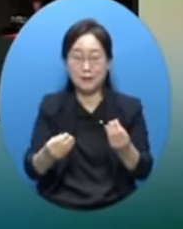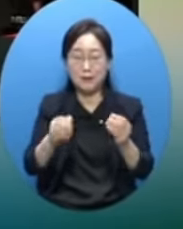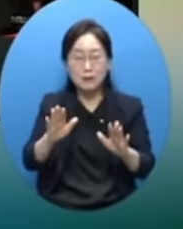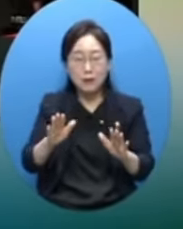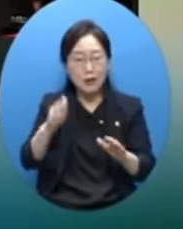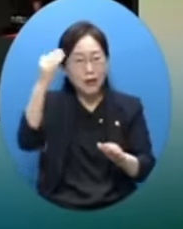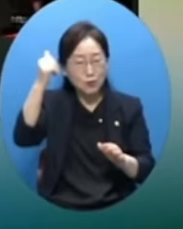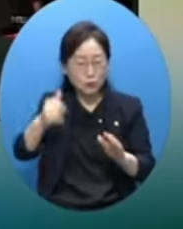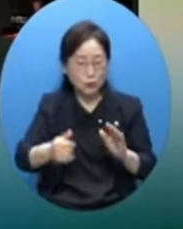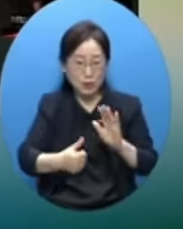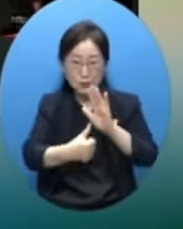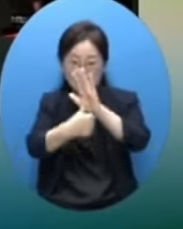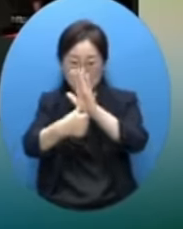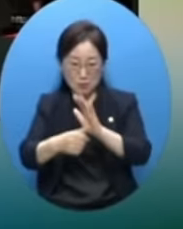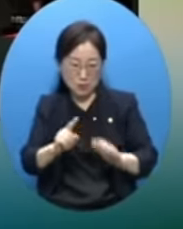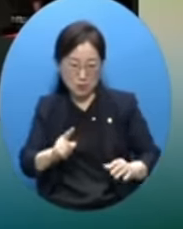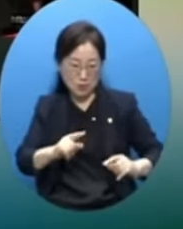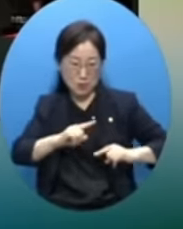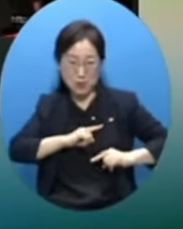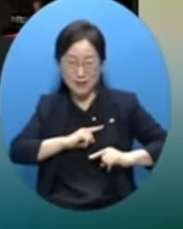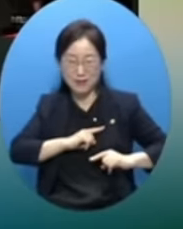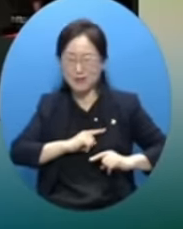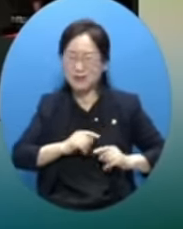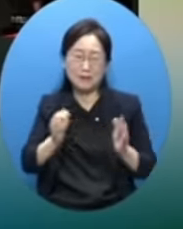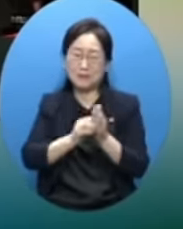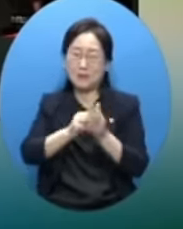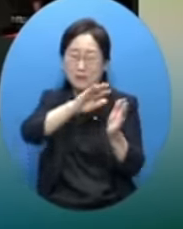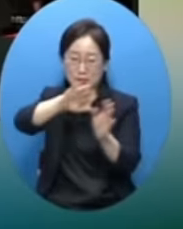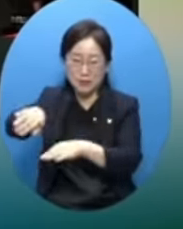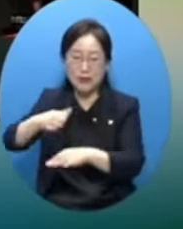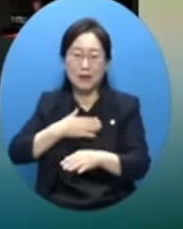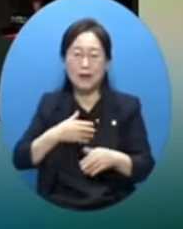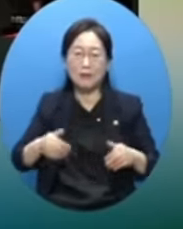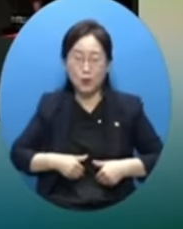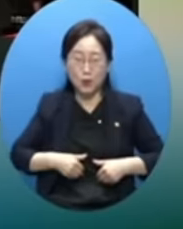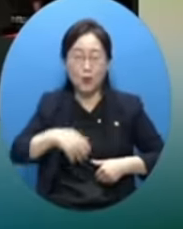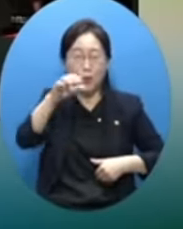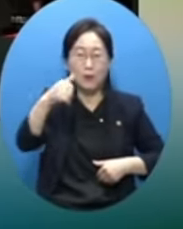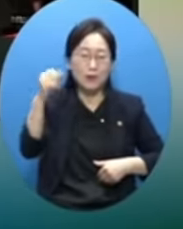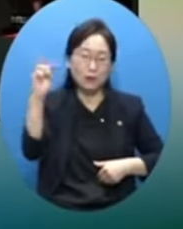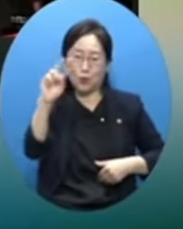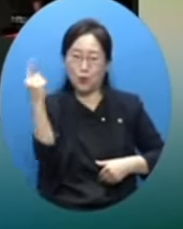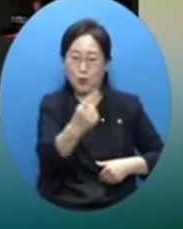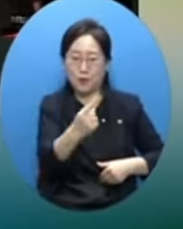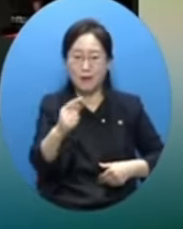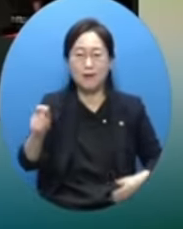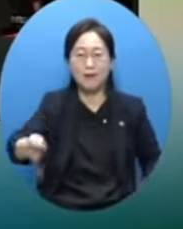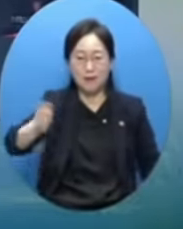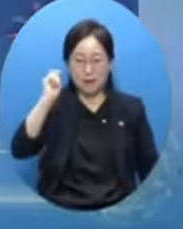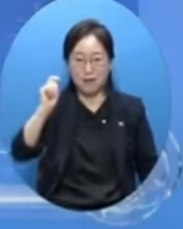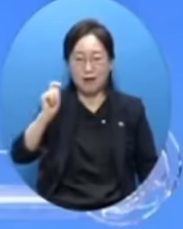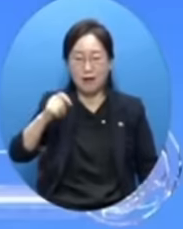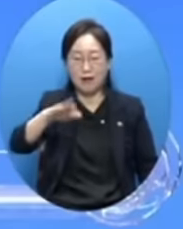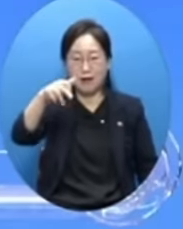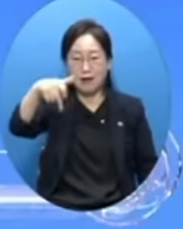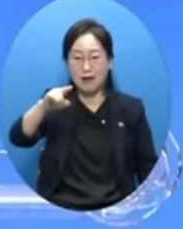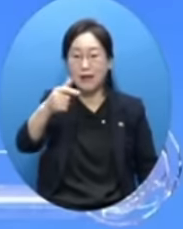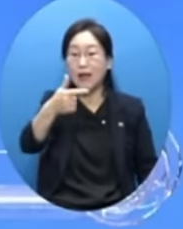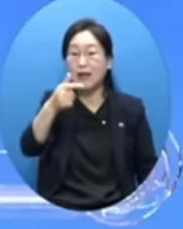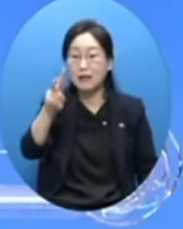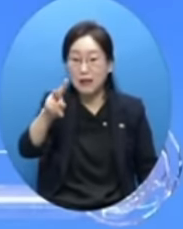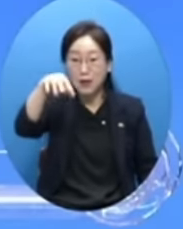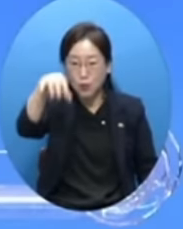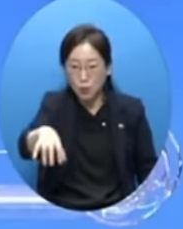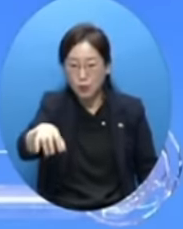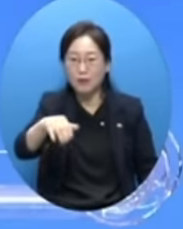명예 이런 걸 다 내려놓고 나를 필요로 하는 곳으로 가야 된다. 그래서 다시 아프리카 케냐로 갑니다. 참 귀한